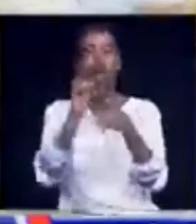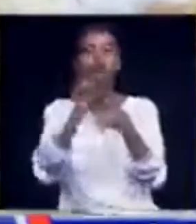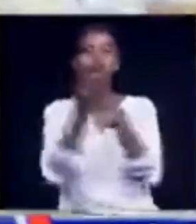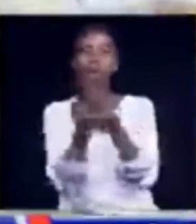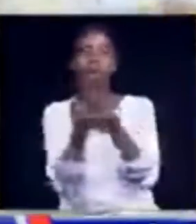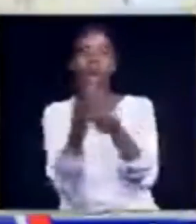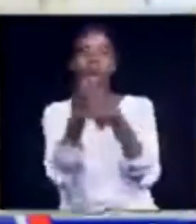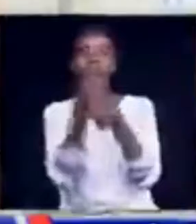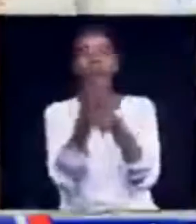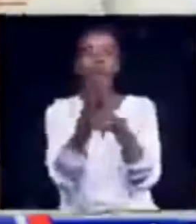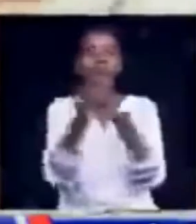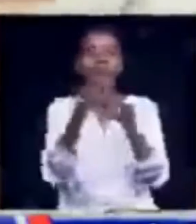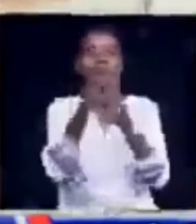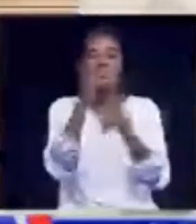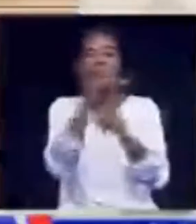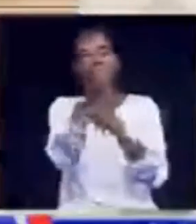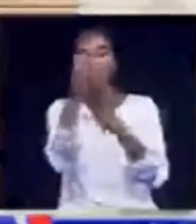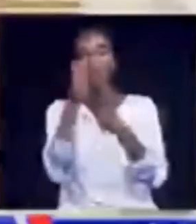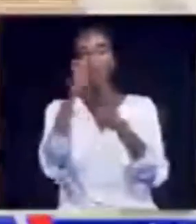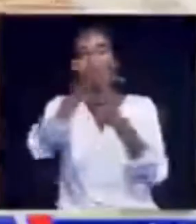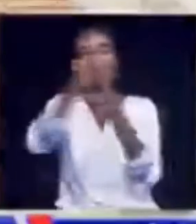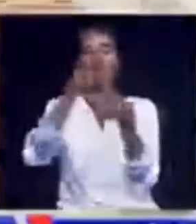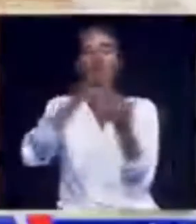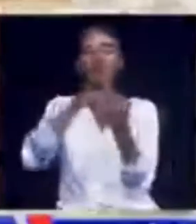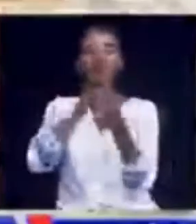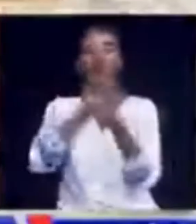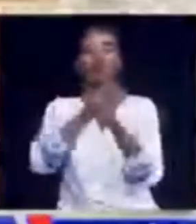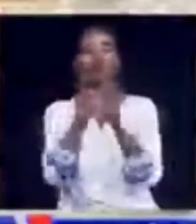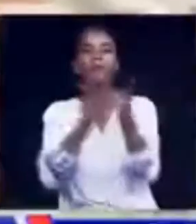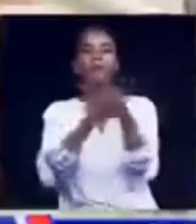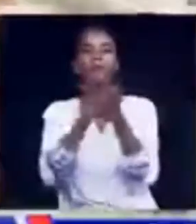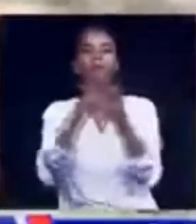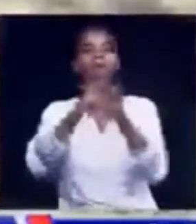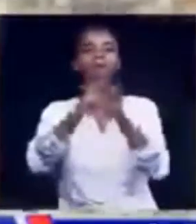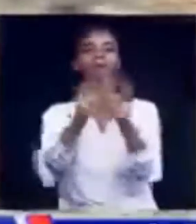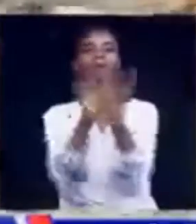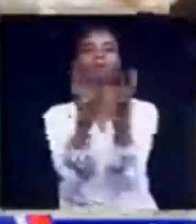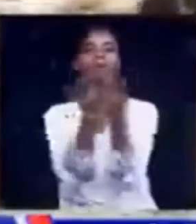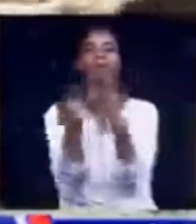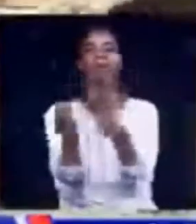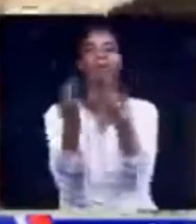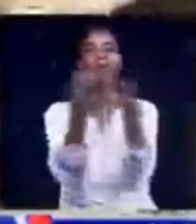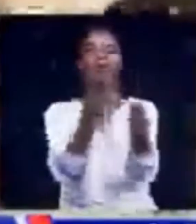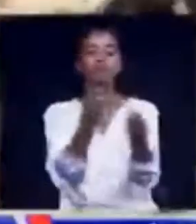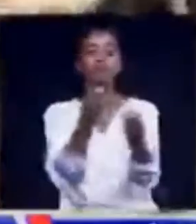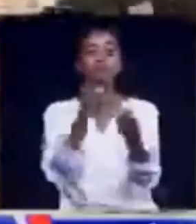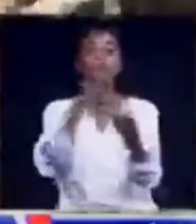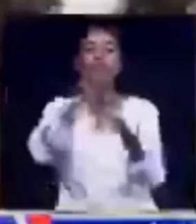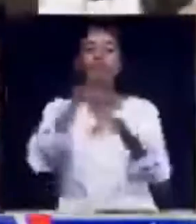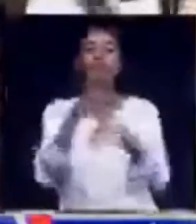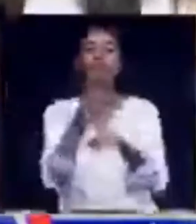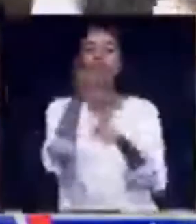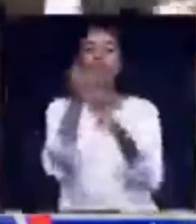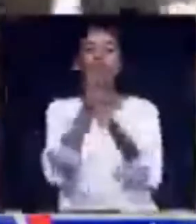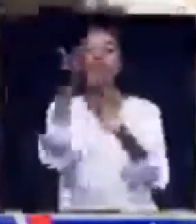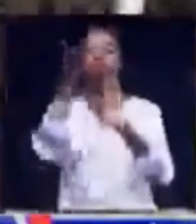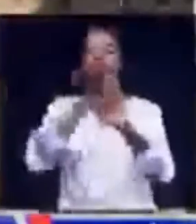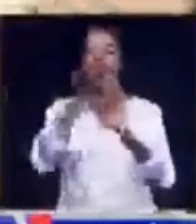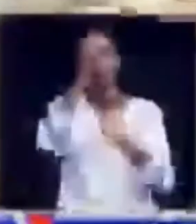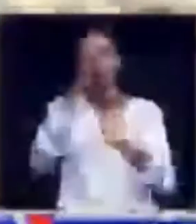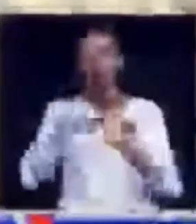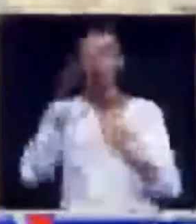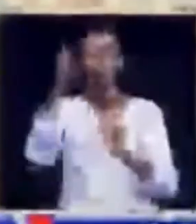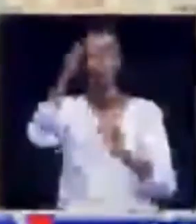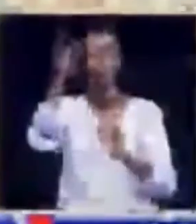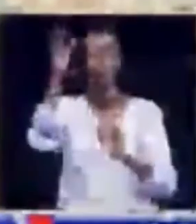ሌሎች ቁሳቁሶችን በክልሉ ለተቋቋመው የኮሮና ቫይረስ መከላከል ግብረ ኃይል አስረክቧል። የተቋሙ ዋና ስራ አስፈጻሚ አቶ አለማየሁ